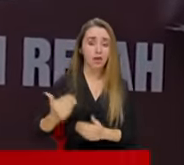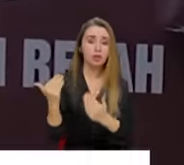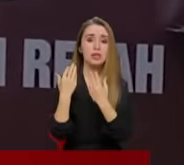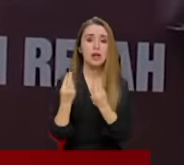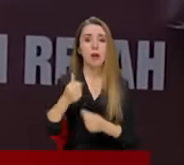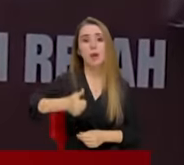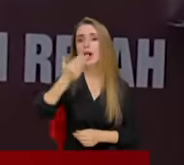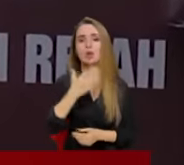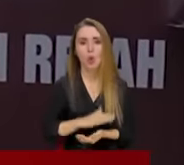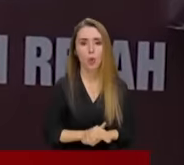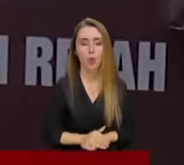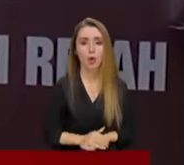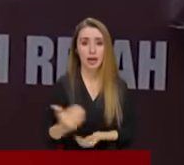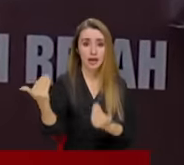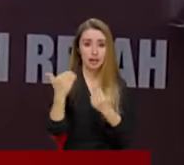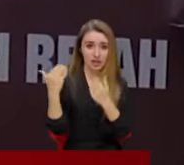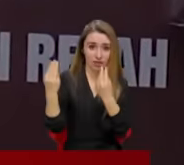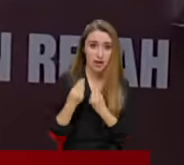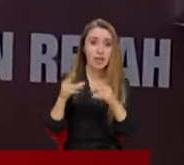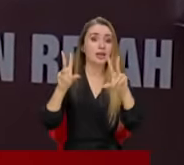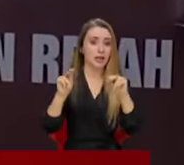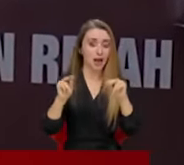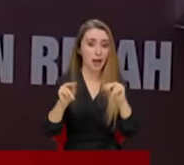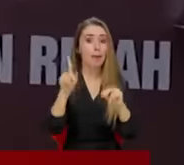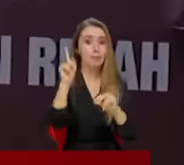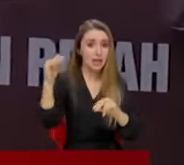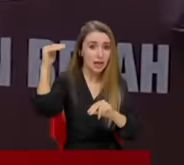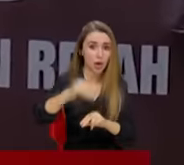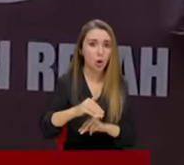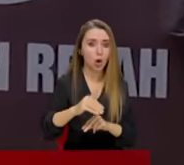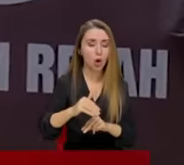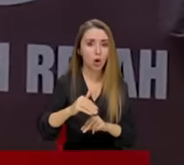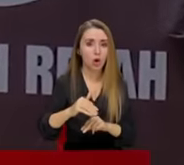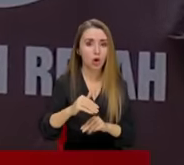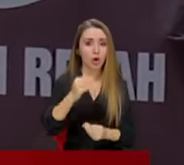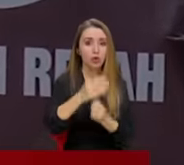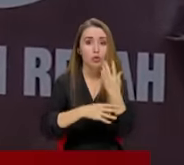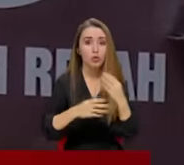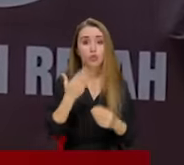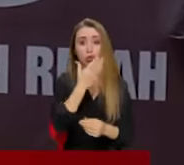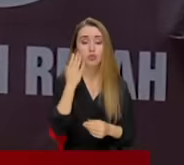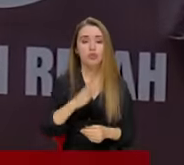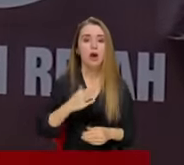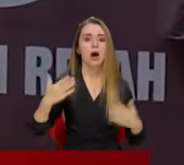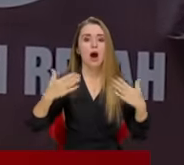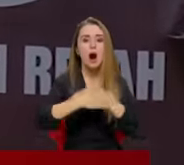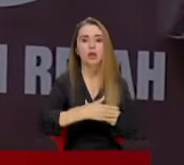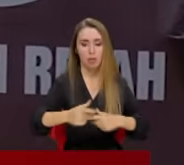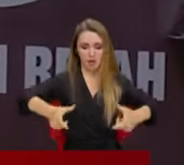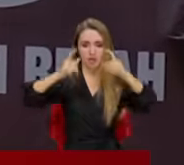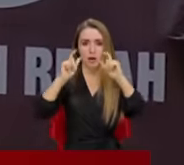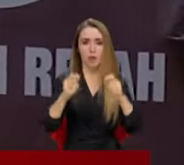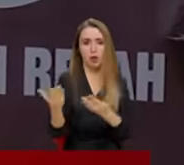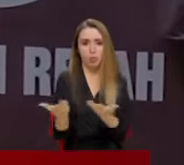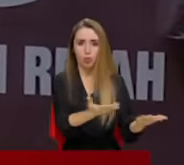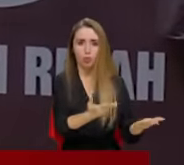bir bakan var. Desteğe gelseler sadece yeterli. Bir de geliyorlar, gündüz oruç tutuyorlar, akşam bir de iftira atıyorlar.